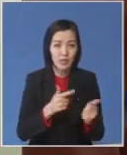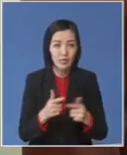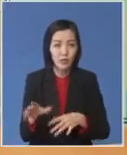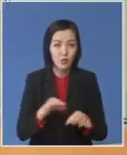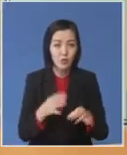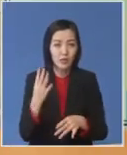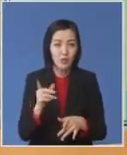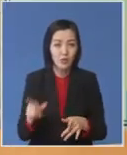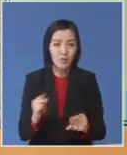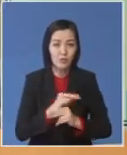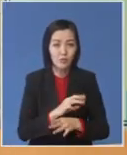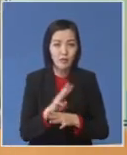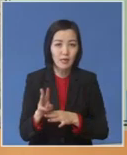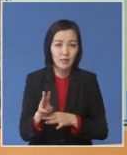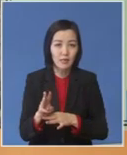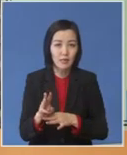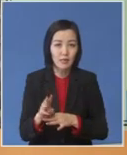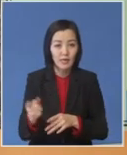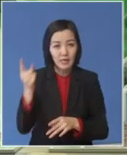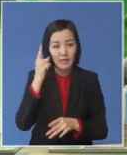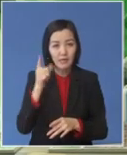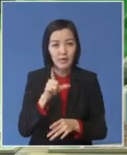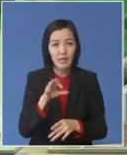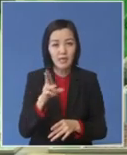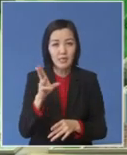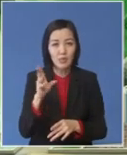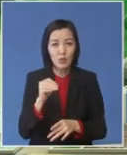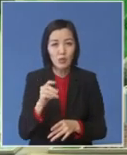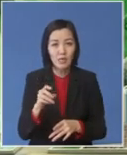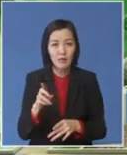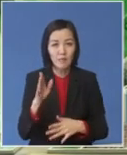жұмыспен қамтылған. Бұл игі бастаманы жүзеге асыруда Германия